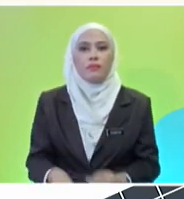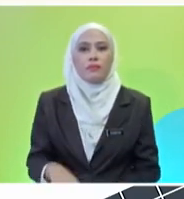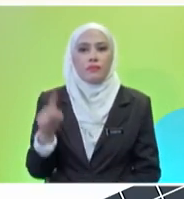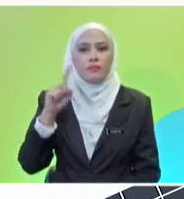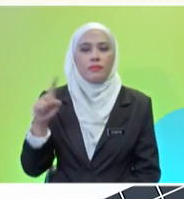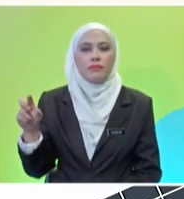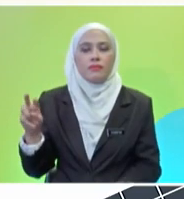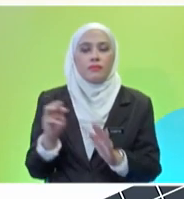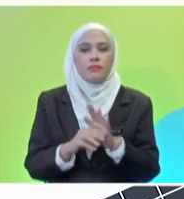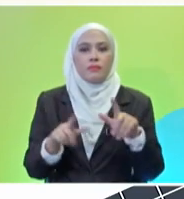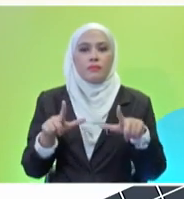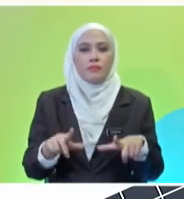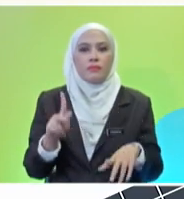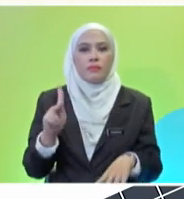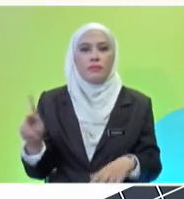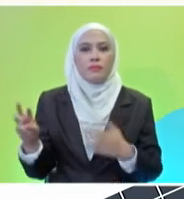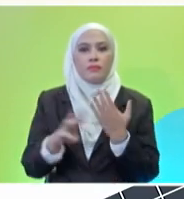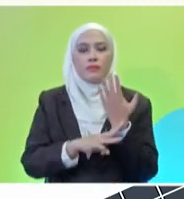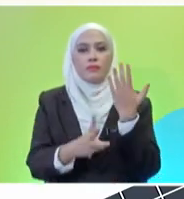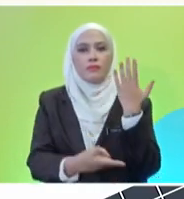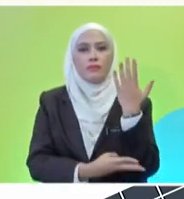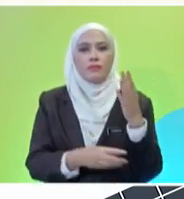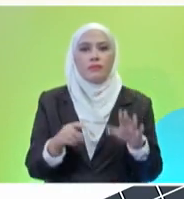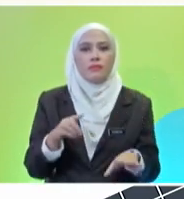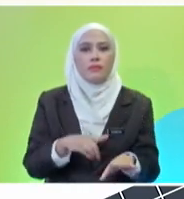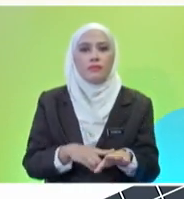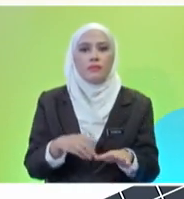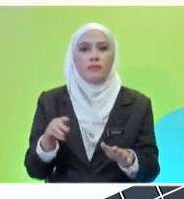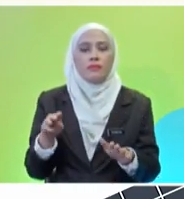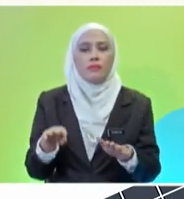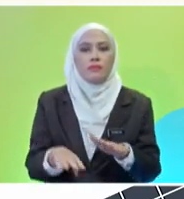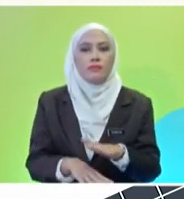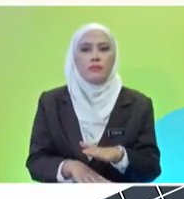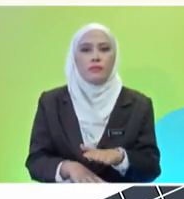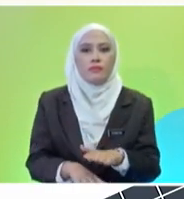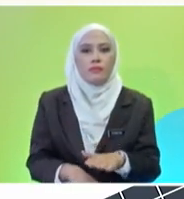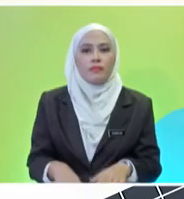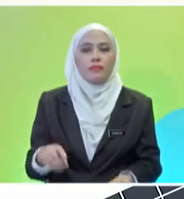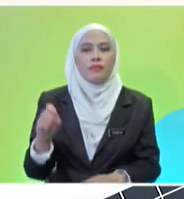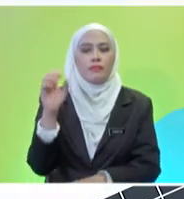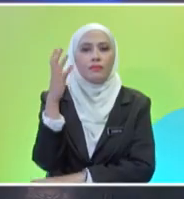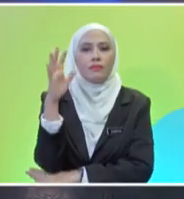Zikri meletakkan wakil di bawah sebatang pokok yang rendah